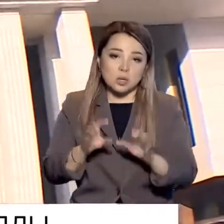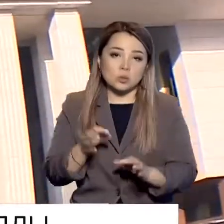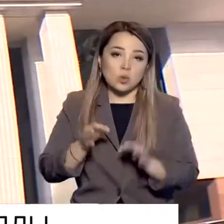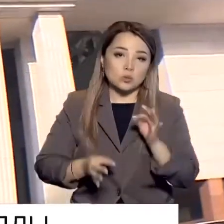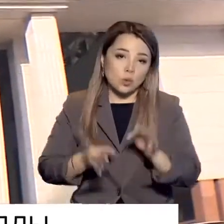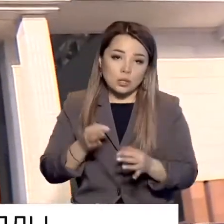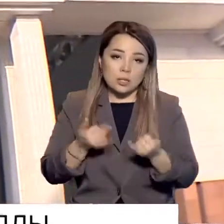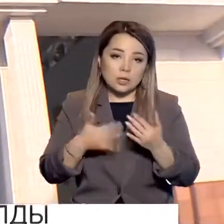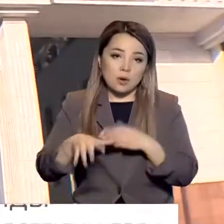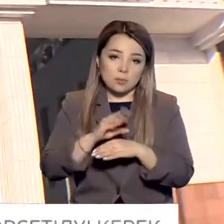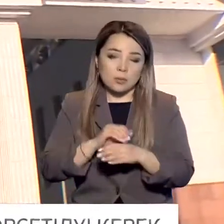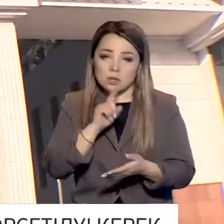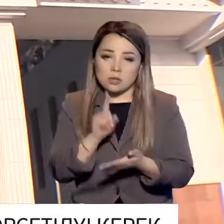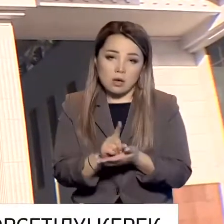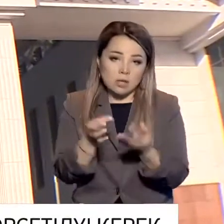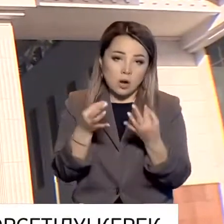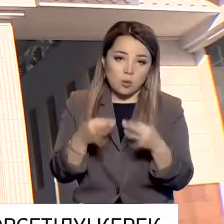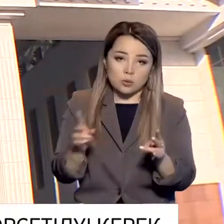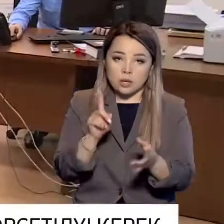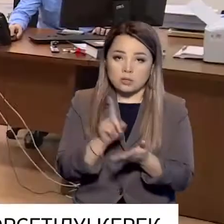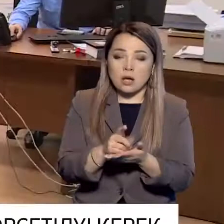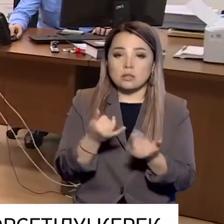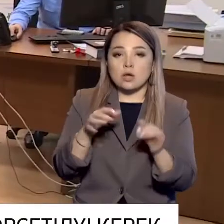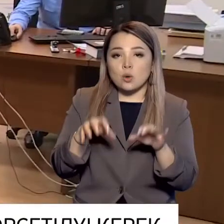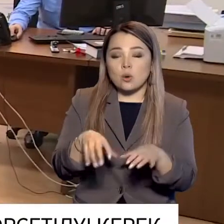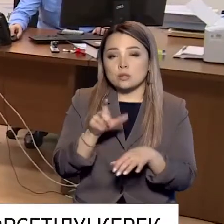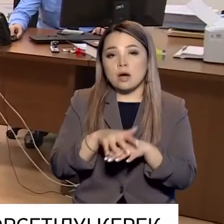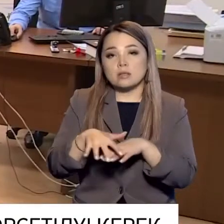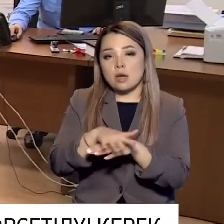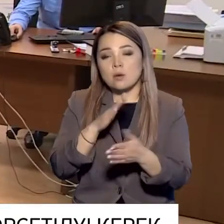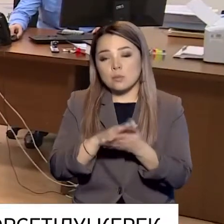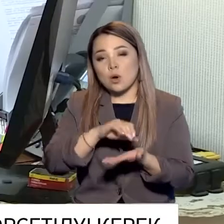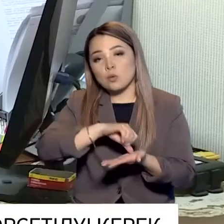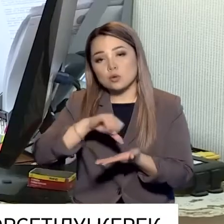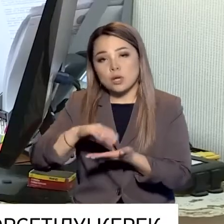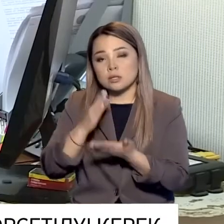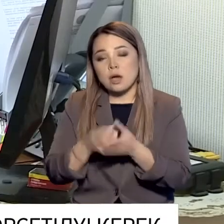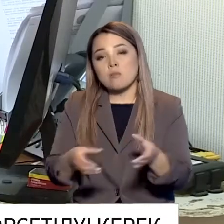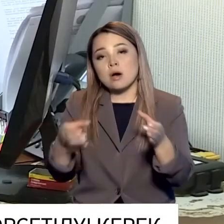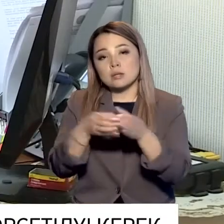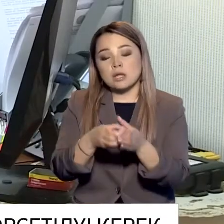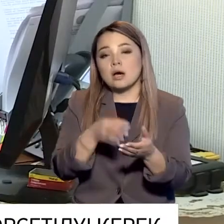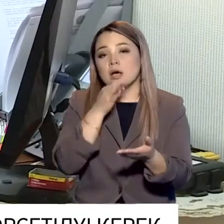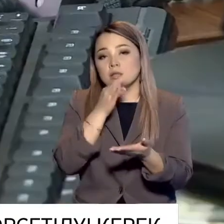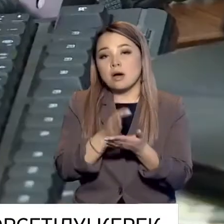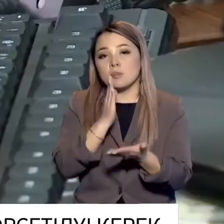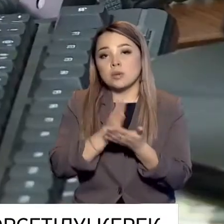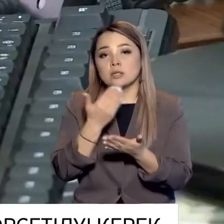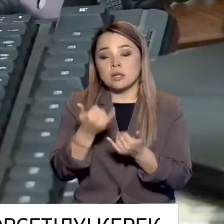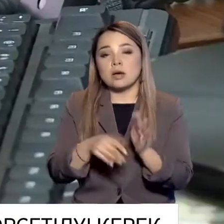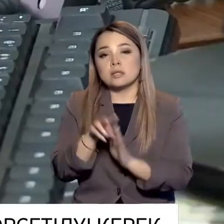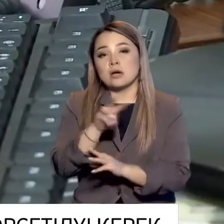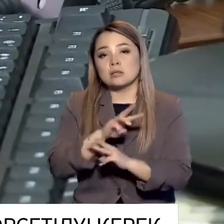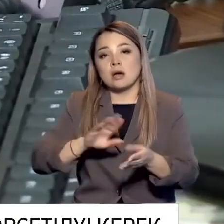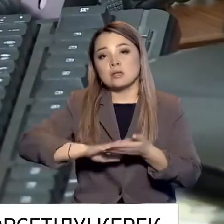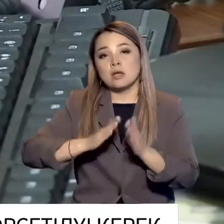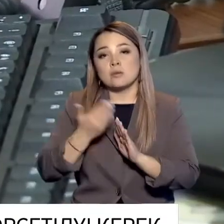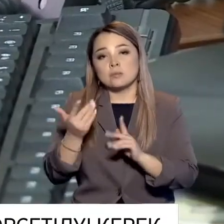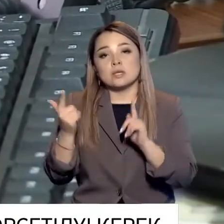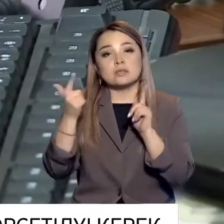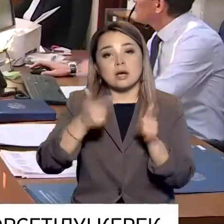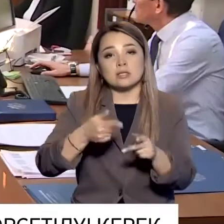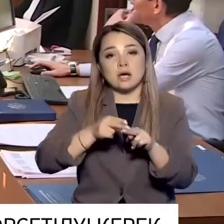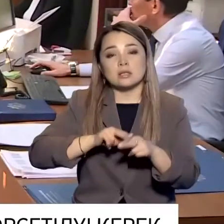sot tәуелсіз болуы міндет. Сол үшін төрағалары мен мүшелері партиядан шығарылады. Аталған органның төрағасын сенаттың келісімімен